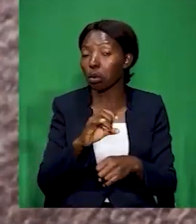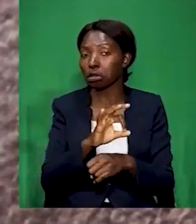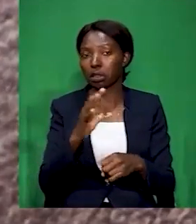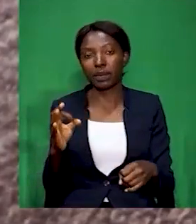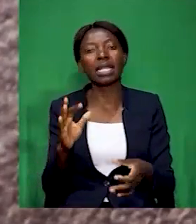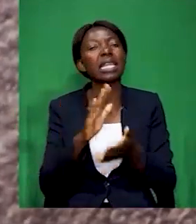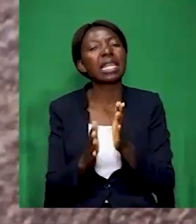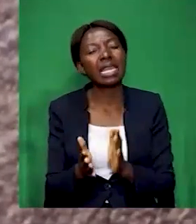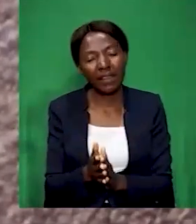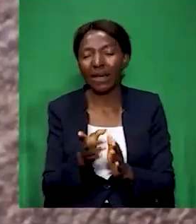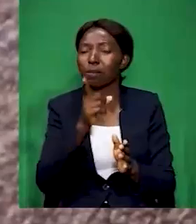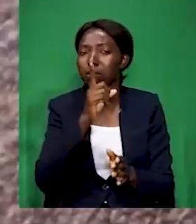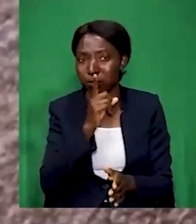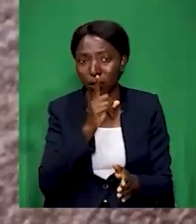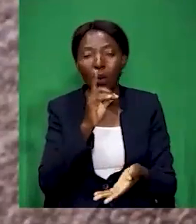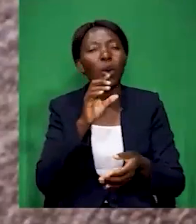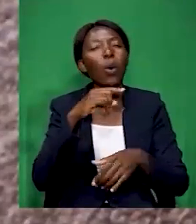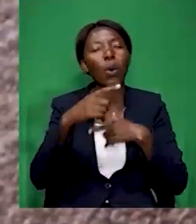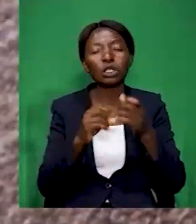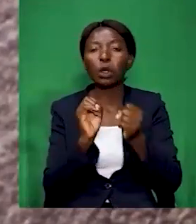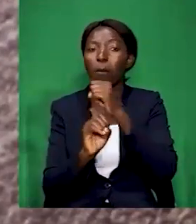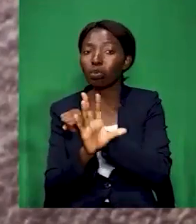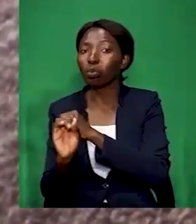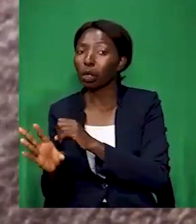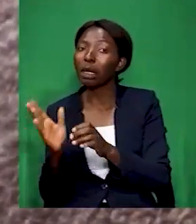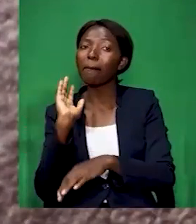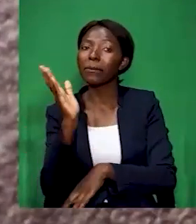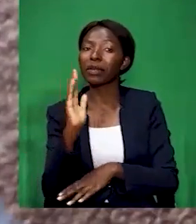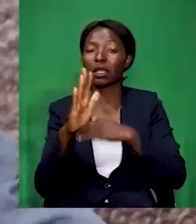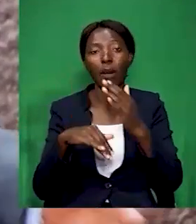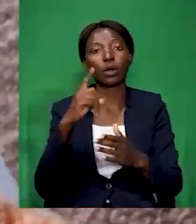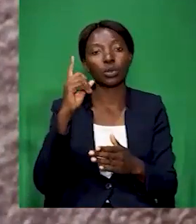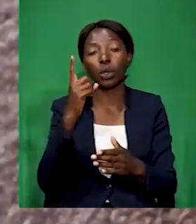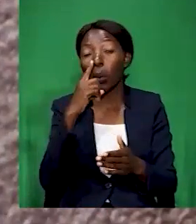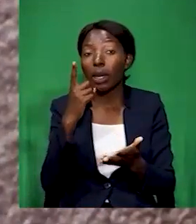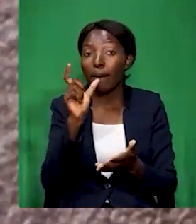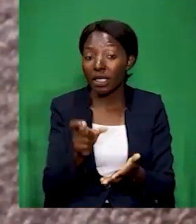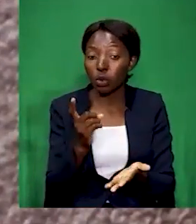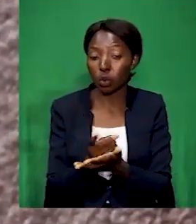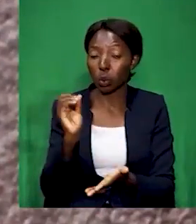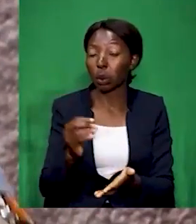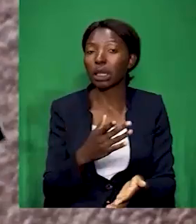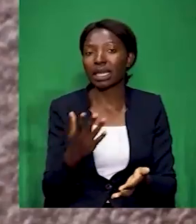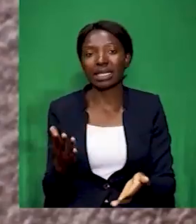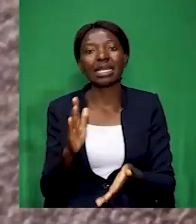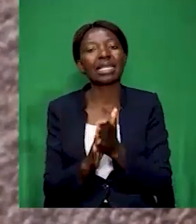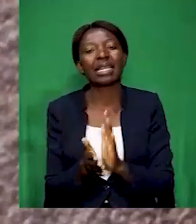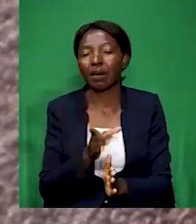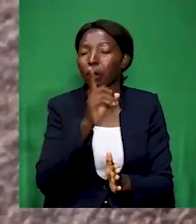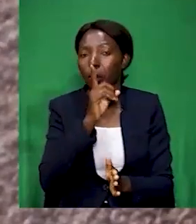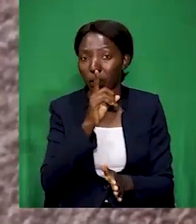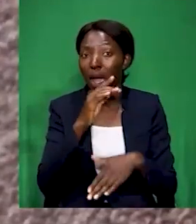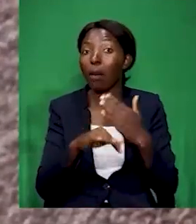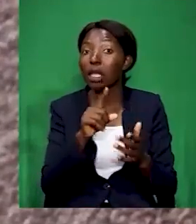mutsvene hatigoni kunyarara nezvajesu iye munhu akangoita chakanaka haagoni kuti tinyarare